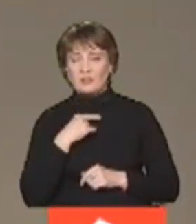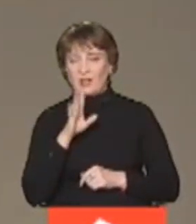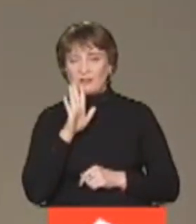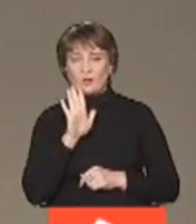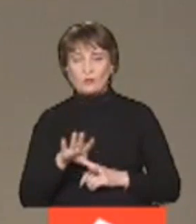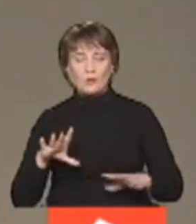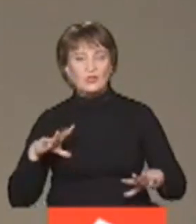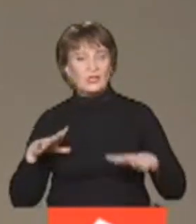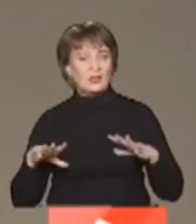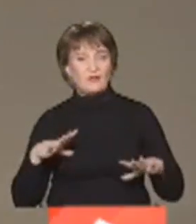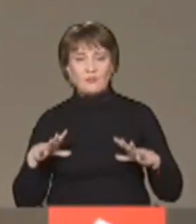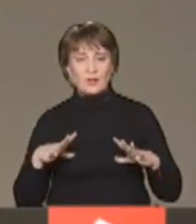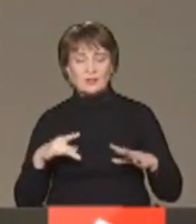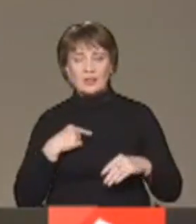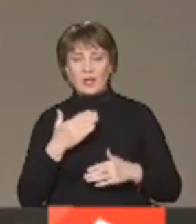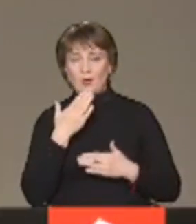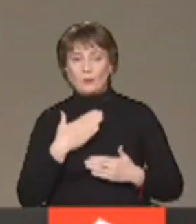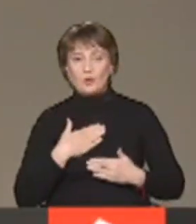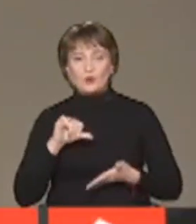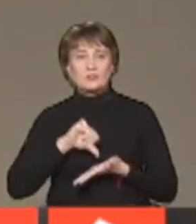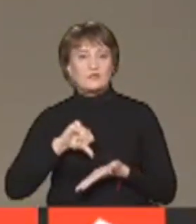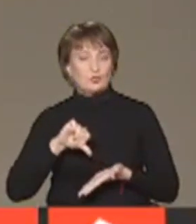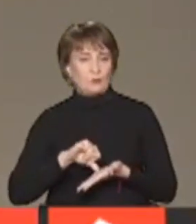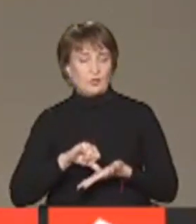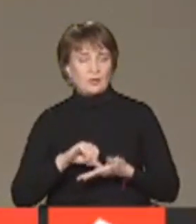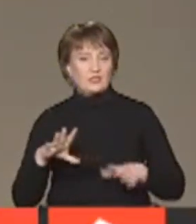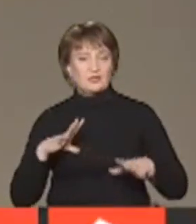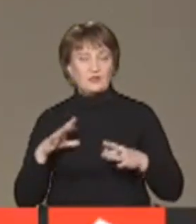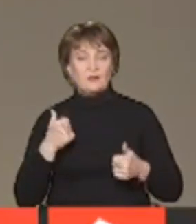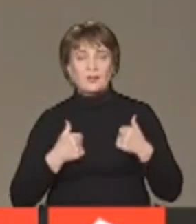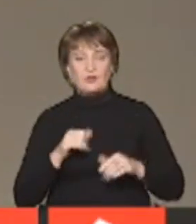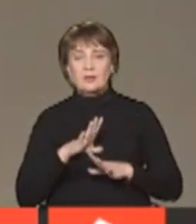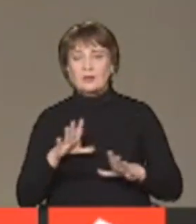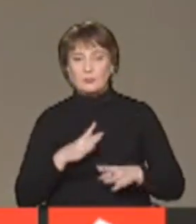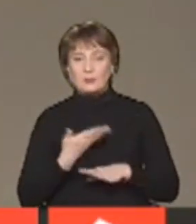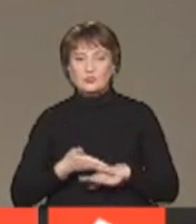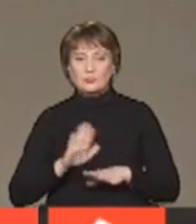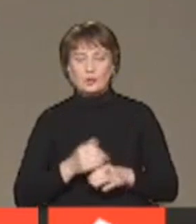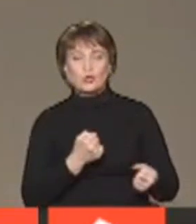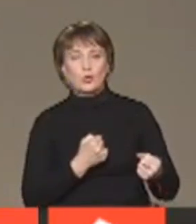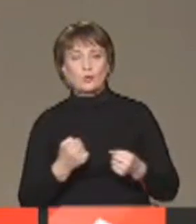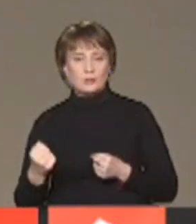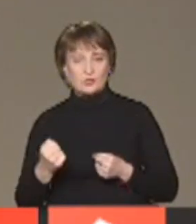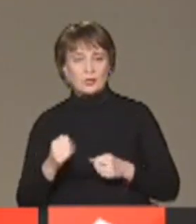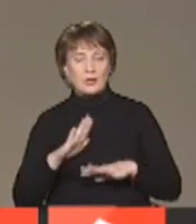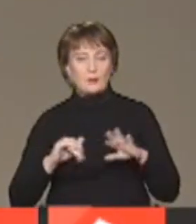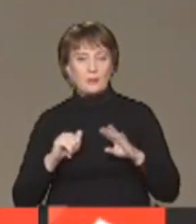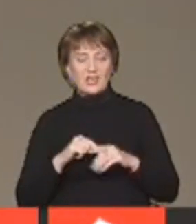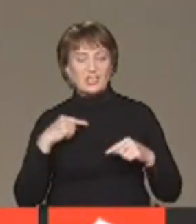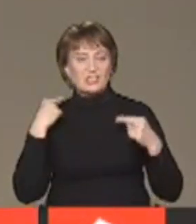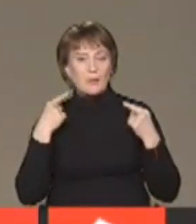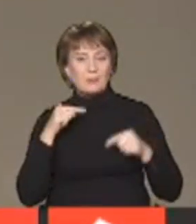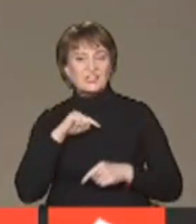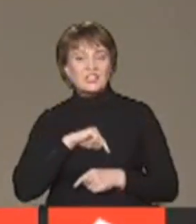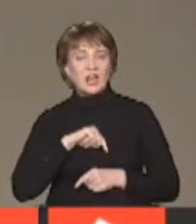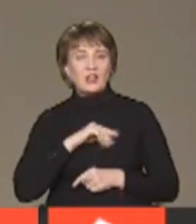тренироваться, я люблю выступать, а соревнований не было, ее было очень сложно удержать. И это практически психологический